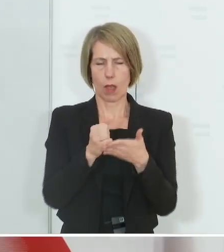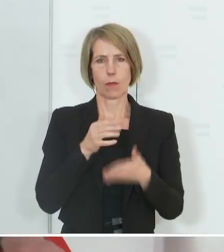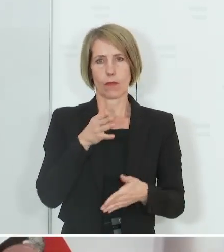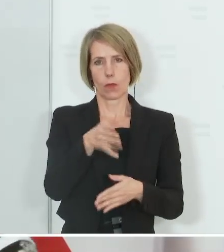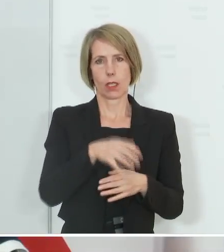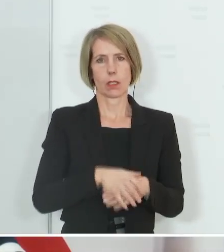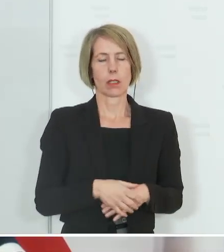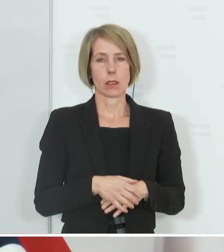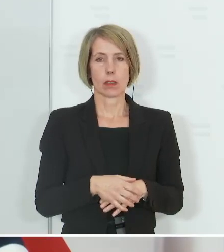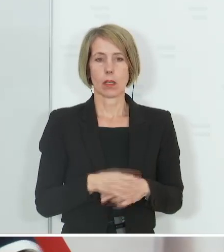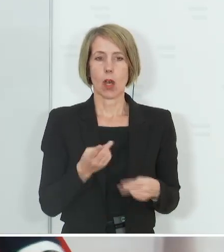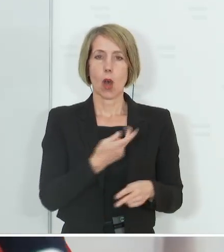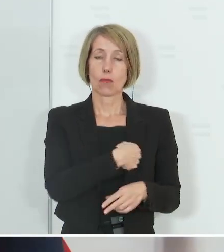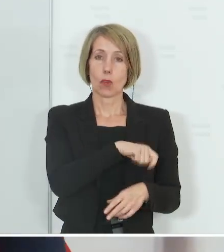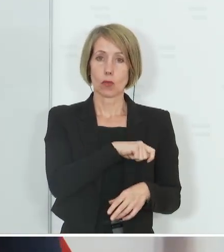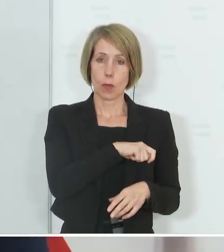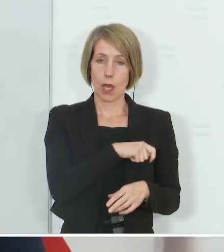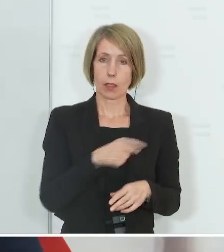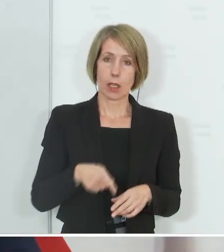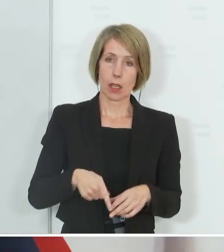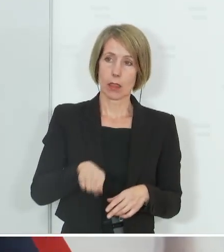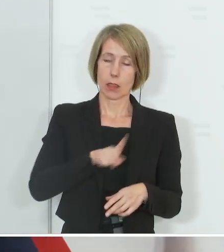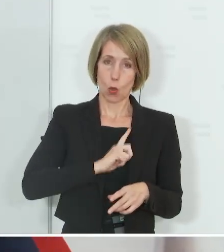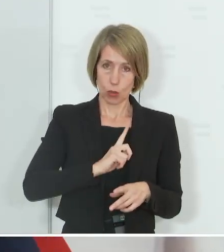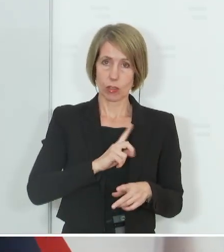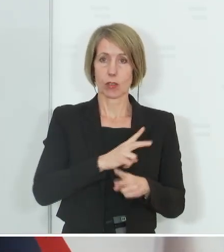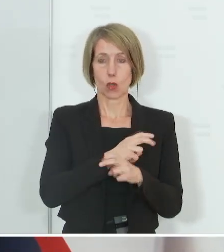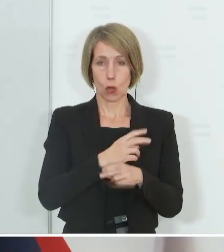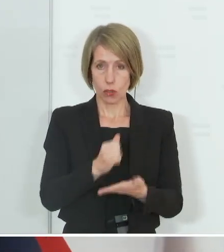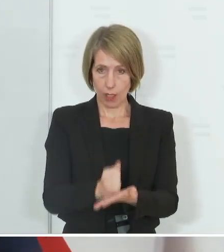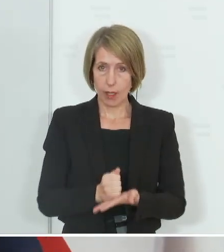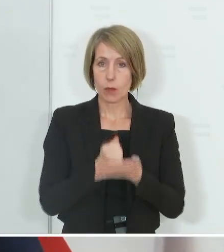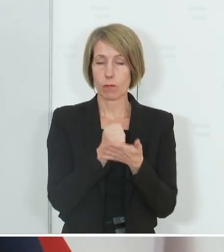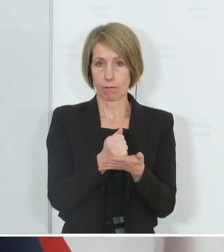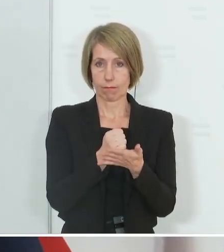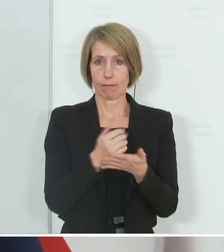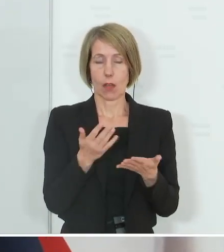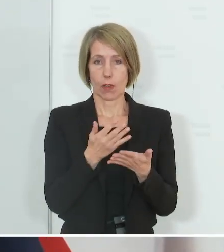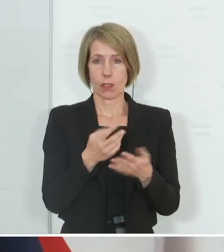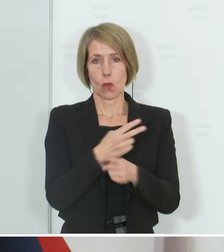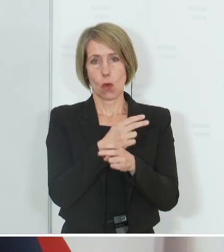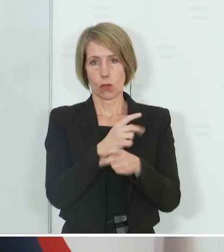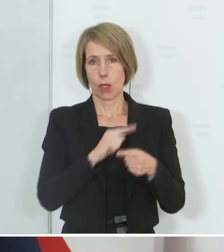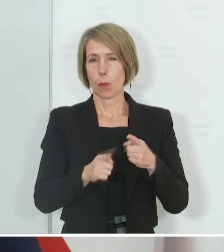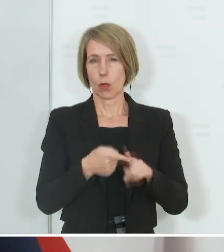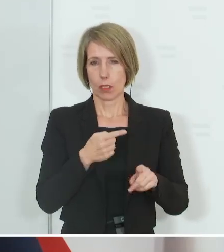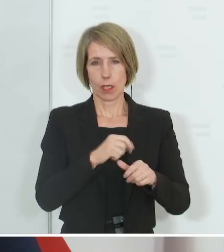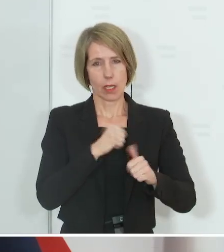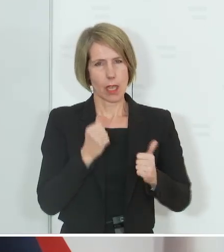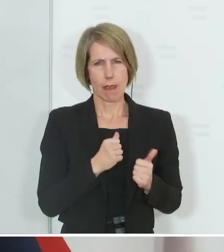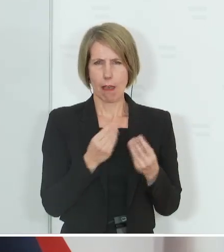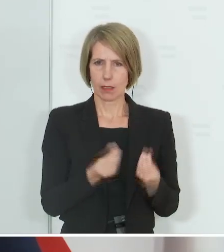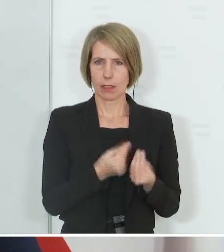Und dort, wo Spanien Österreich unterstützt, und das ist ein Herzensanliegen österreichischer Politik, aber es ist eben genauso